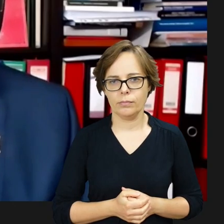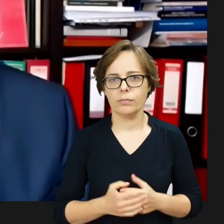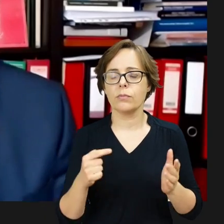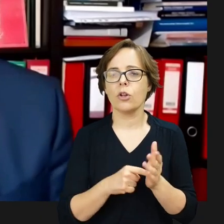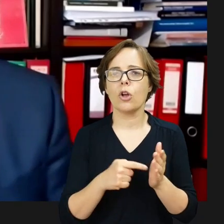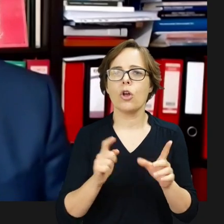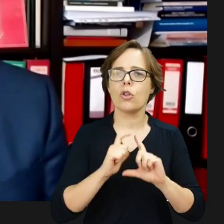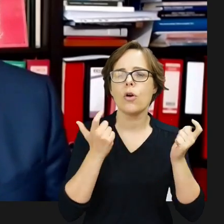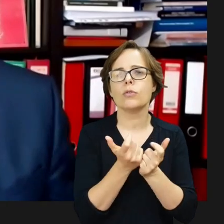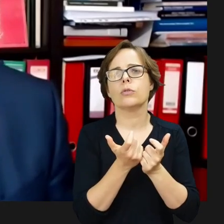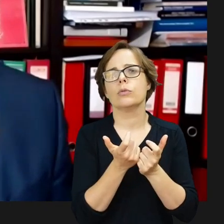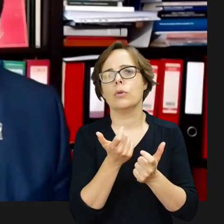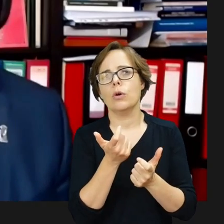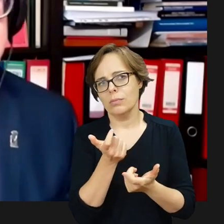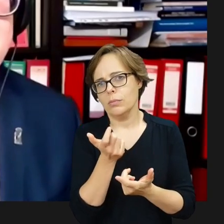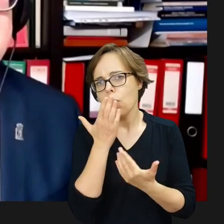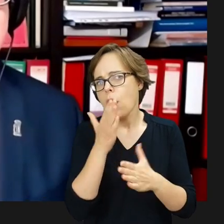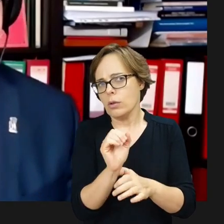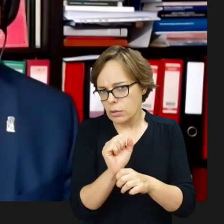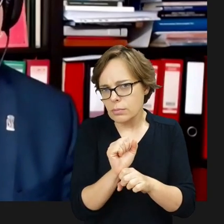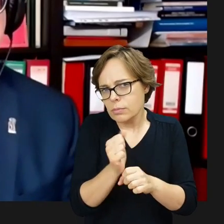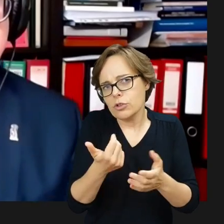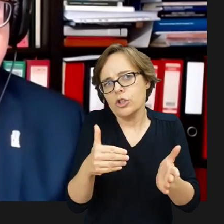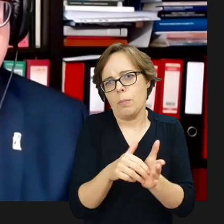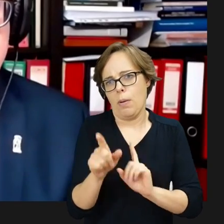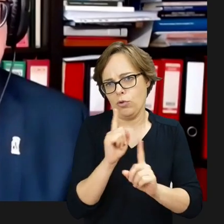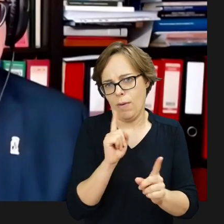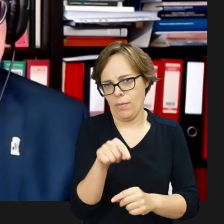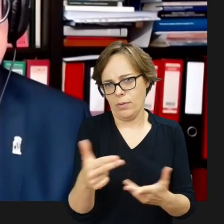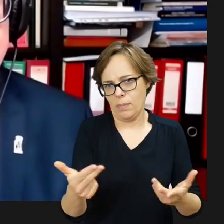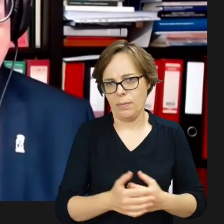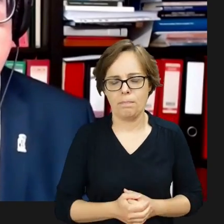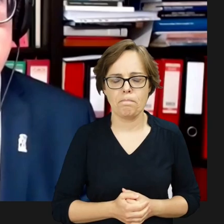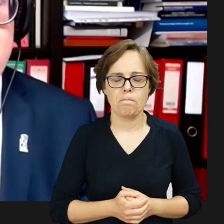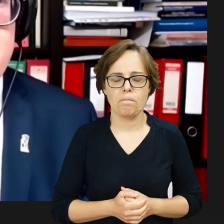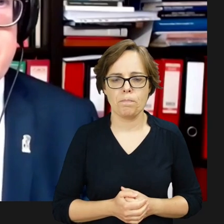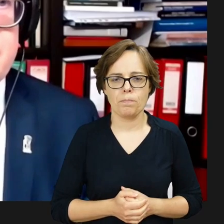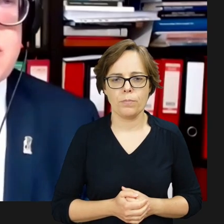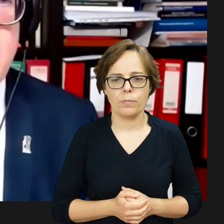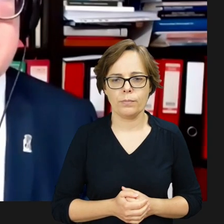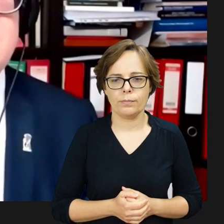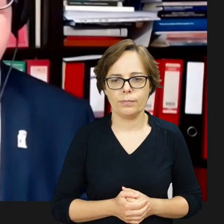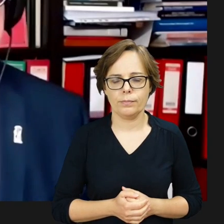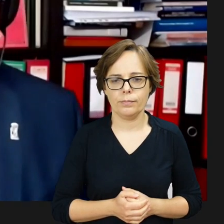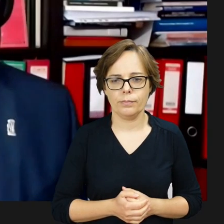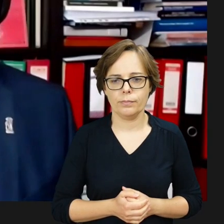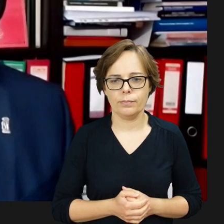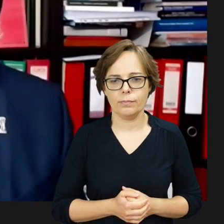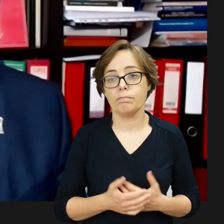nową przestrzeń do dyskusji. Teraz jeżeli powstaje pytanie takie, co